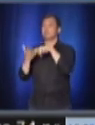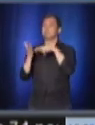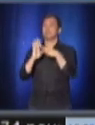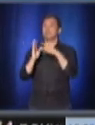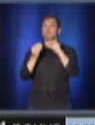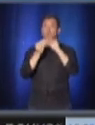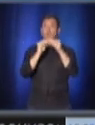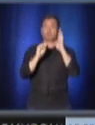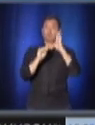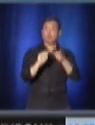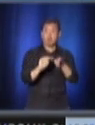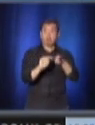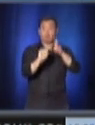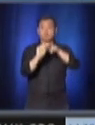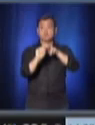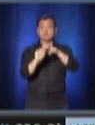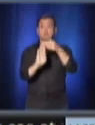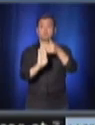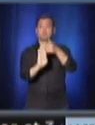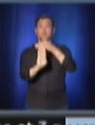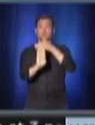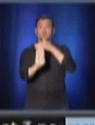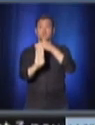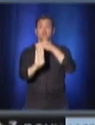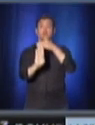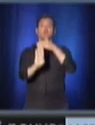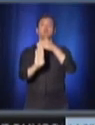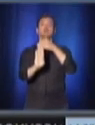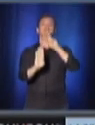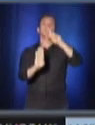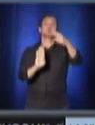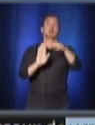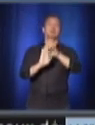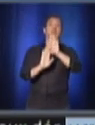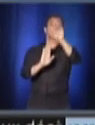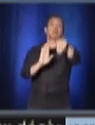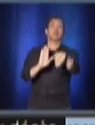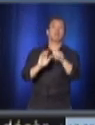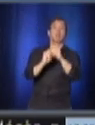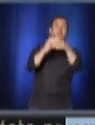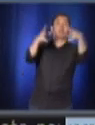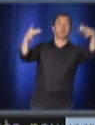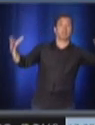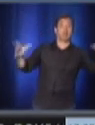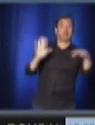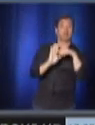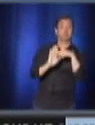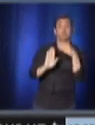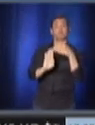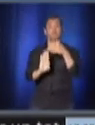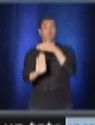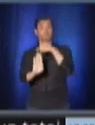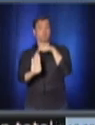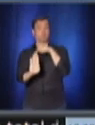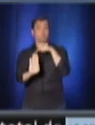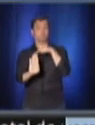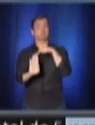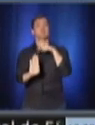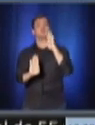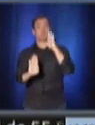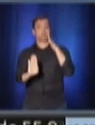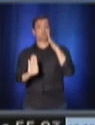deuxième vague, ça fait peur. Ça, eh bien, il faudrait avoir une analyse précise. Où sont les points chauds?